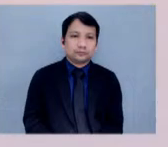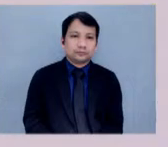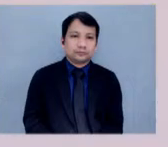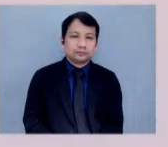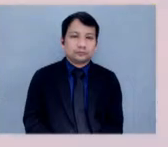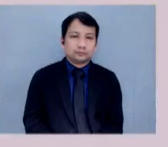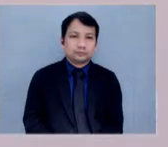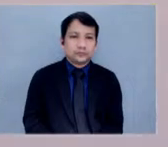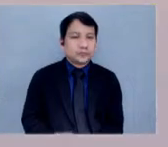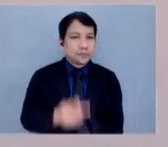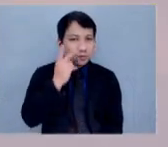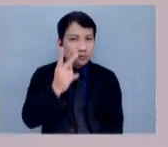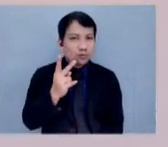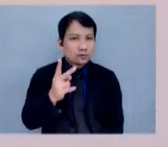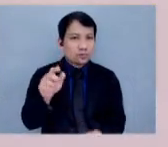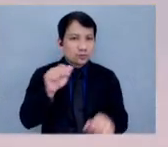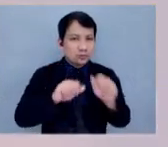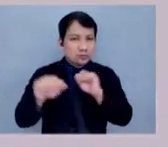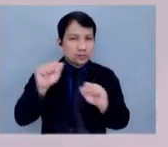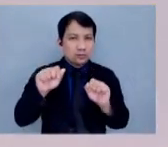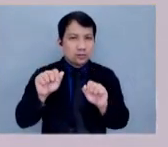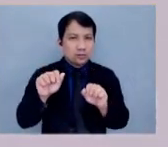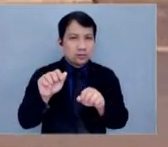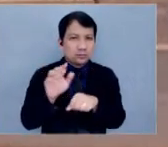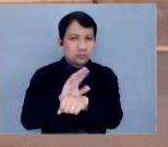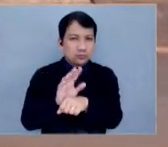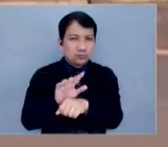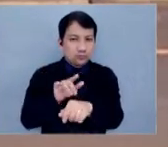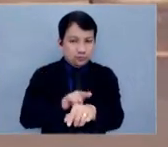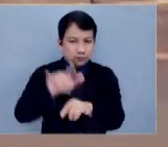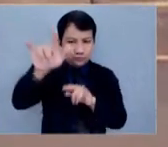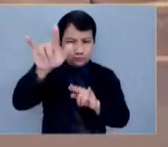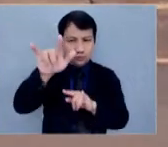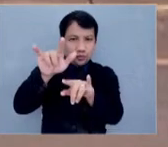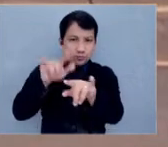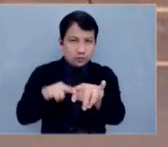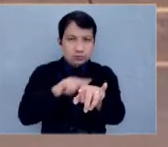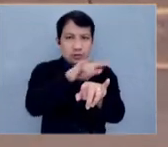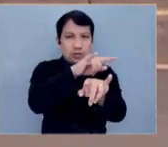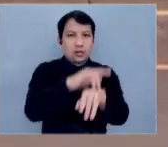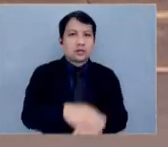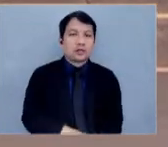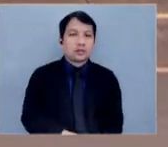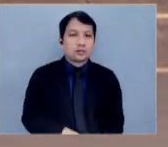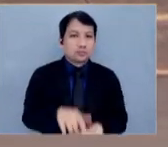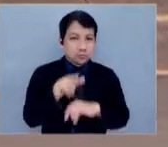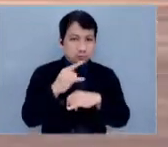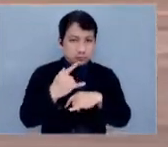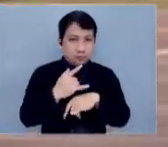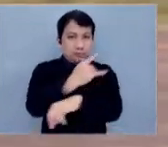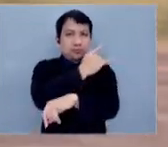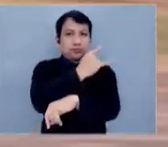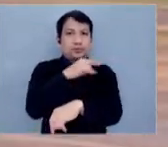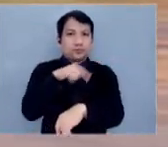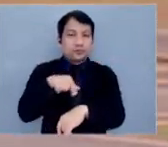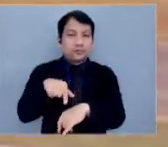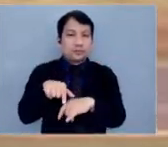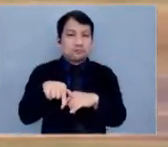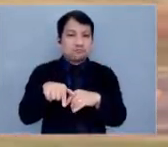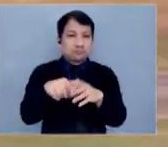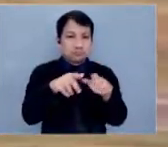Aakalain mong eksena sa mga aksyong pelikula ang sunod-sunod na paglipad ng mga fighter aircraft ng Pilipinas at Amerika.